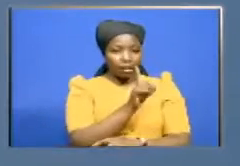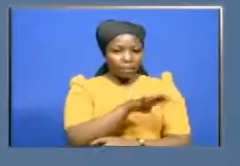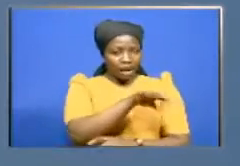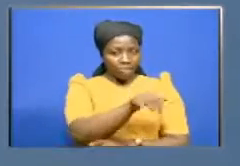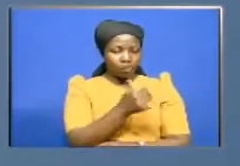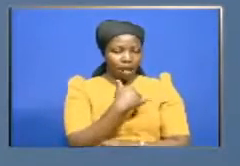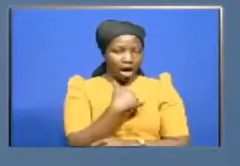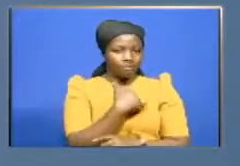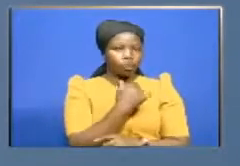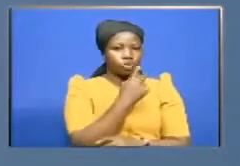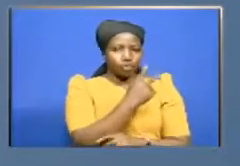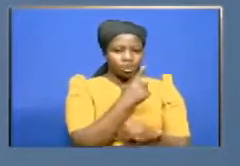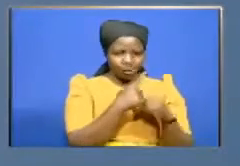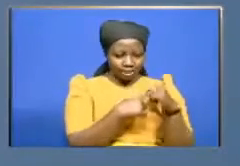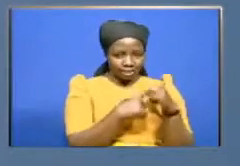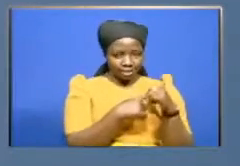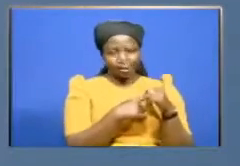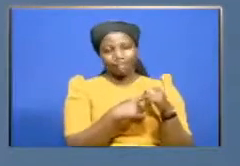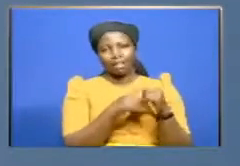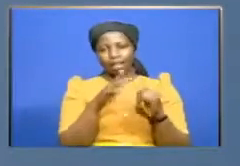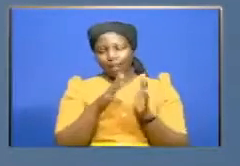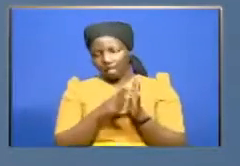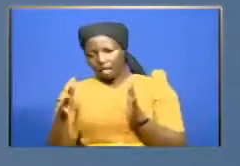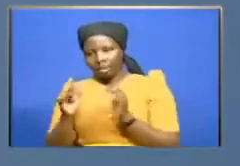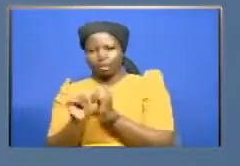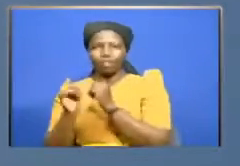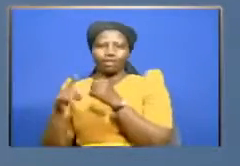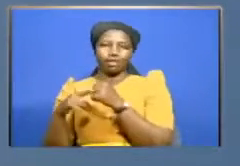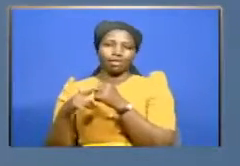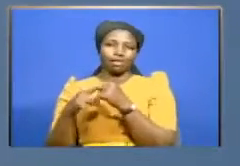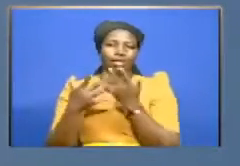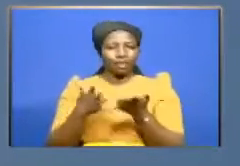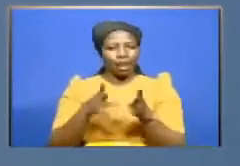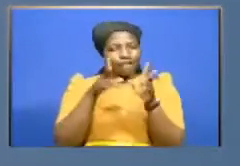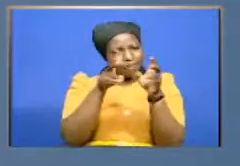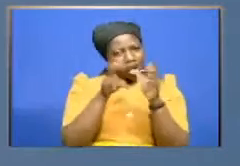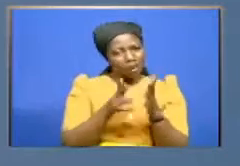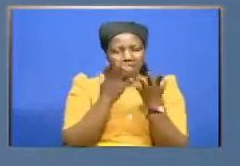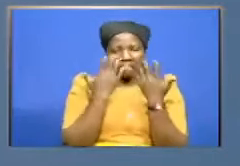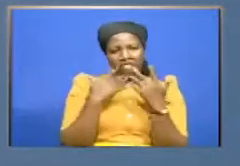kati ya nyuzi 26 na 16. Na mtazamaji, ni hayo